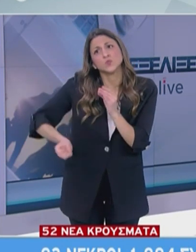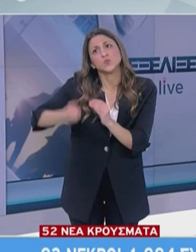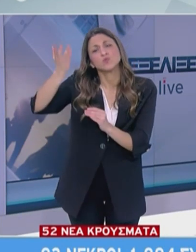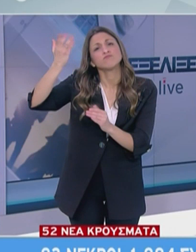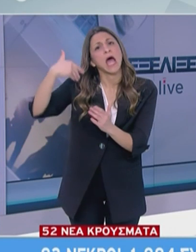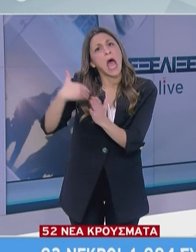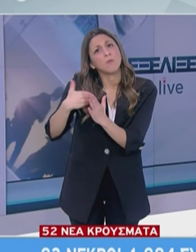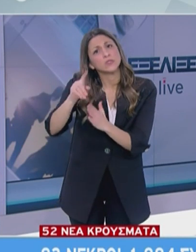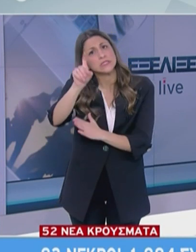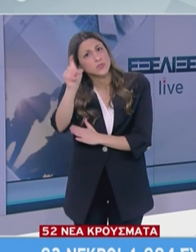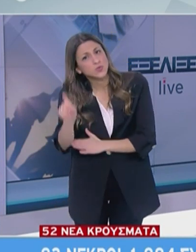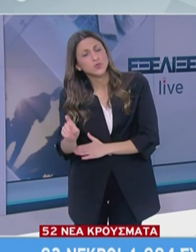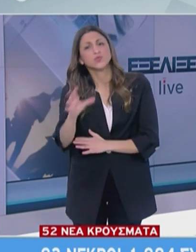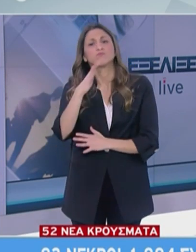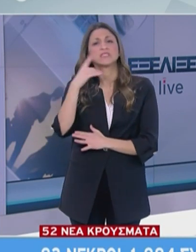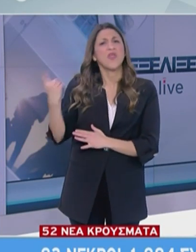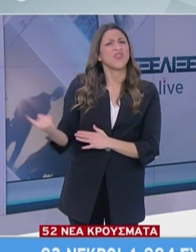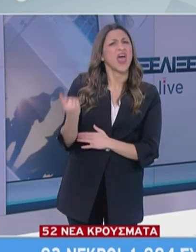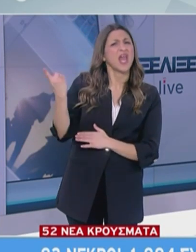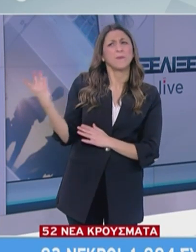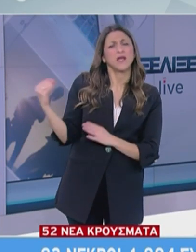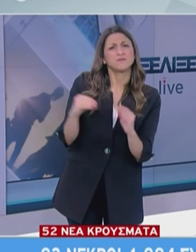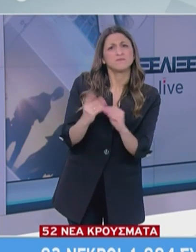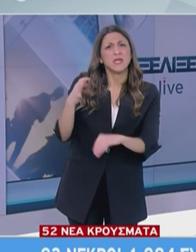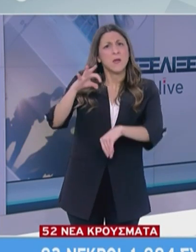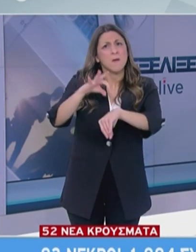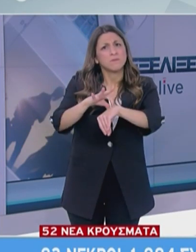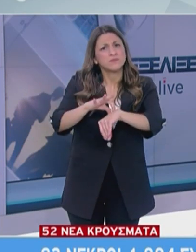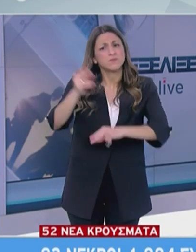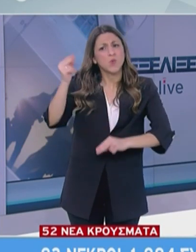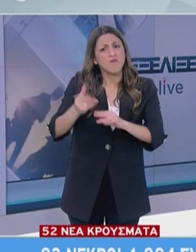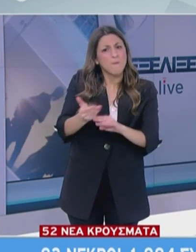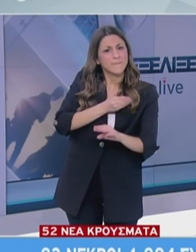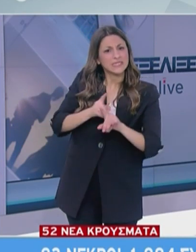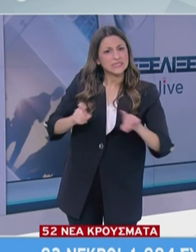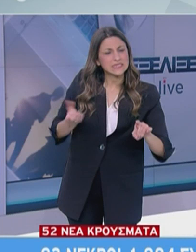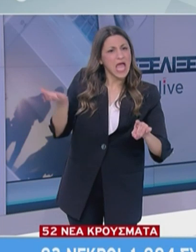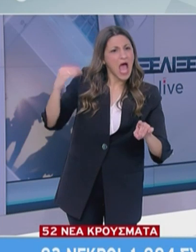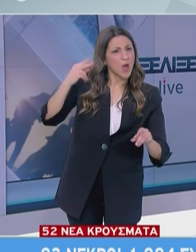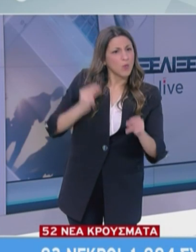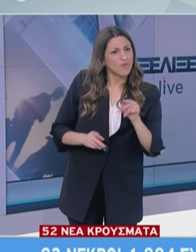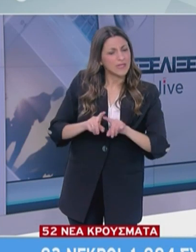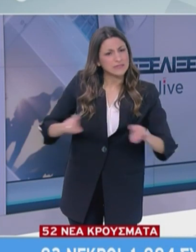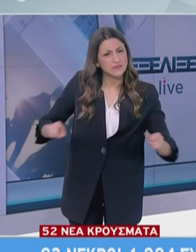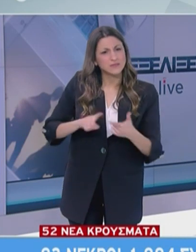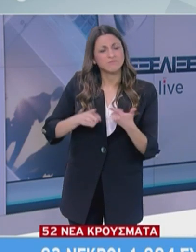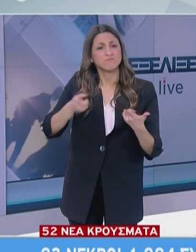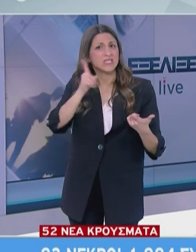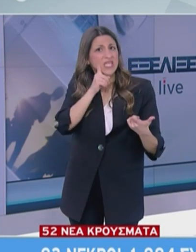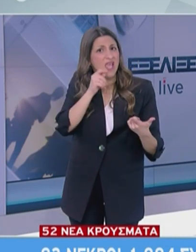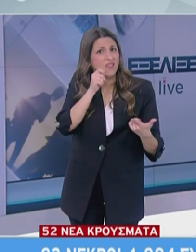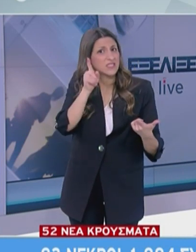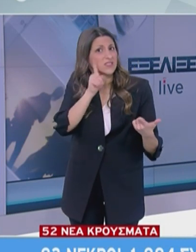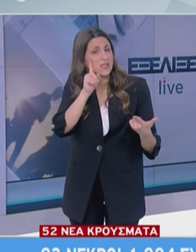ανάλυση είναι πολύπλοκη, περιλαμβάνει πολλούς παράγοντες, συνοσηρότητες, ηλικία, φύλο, παράγοντες όπως